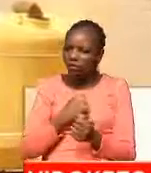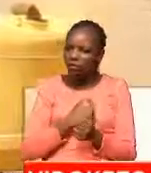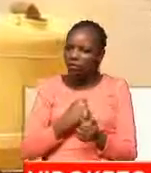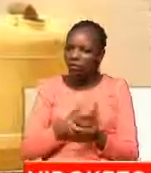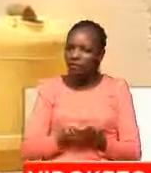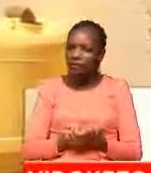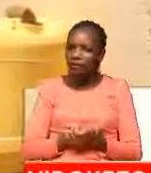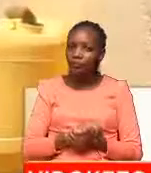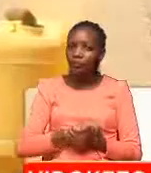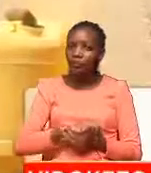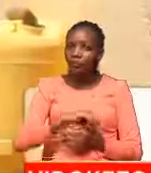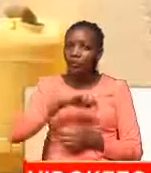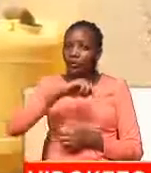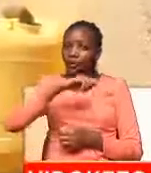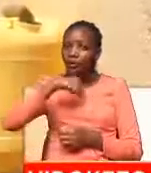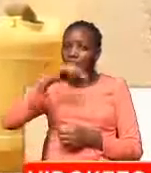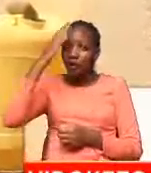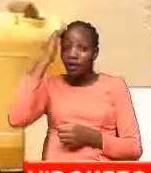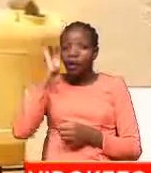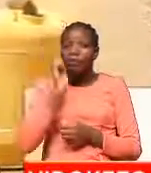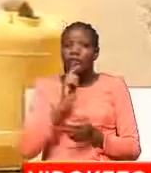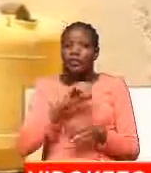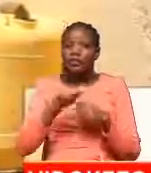wa China zaidi ambao wameletwa kule.